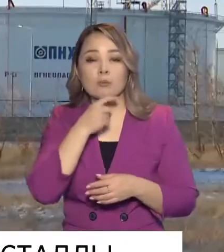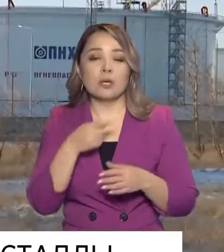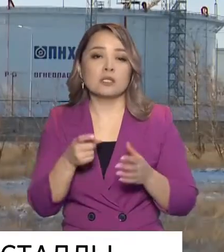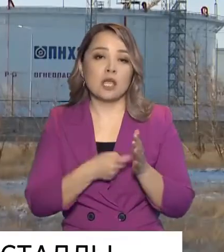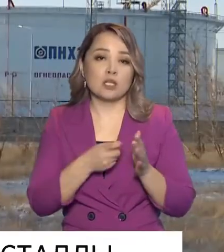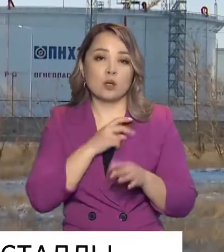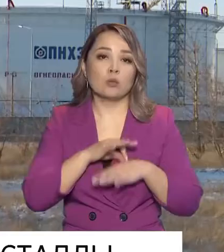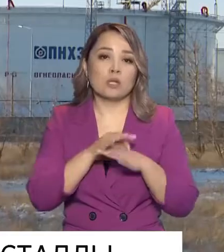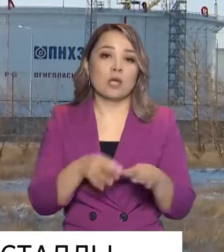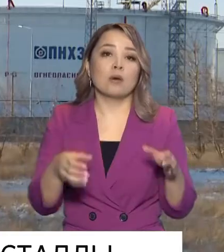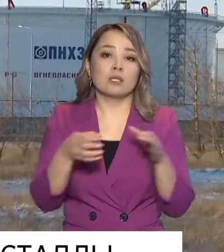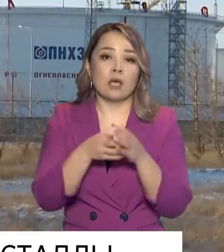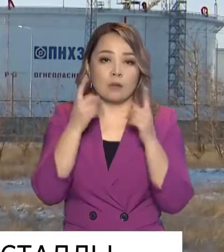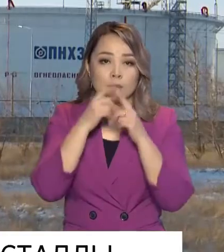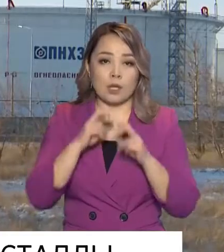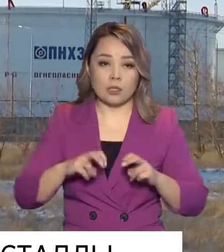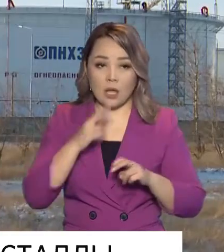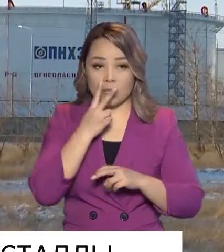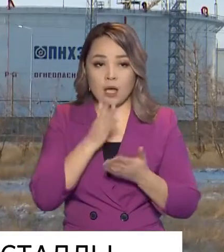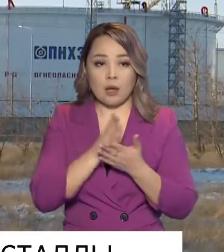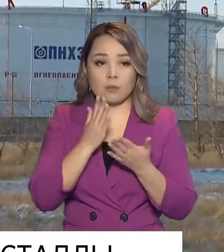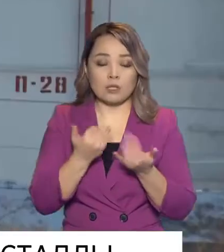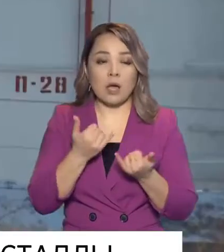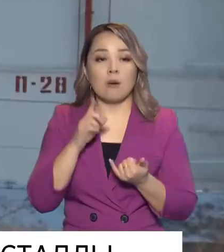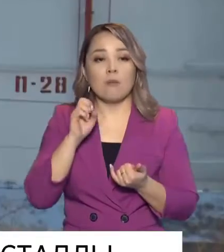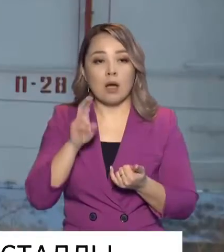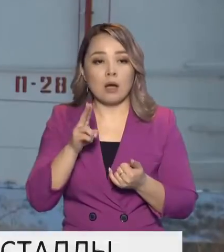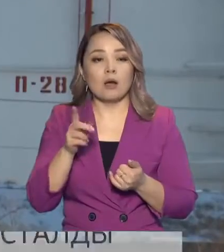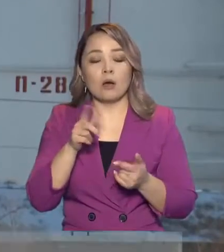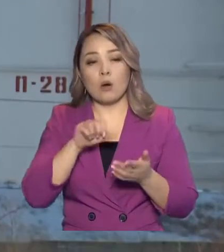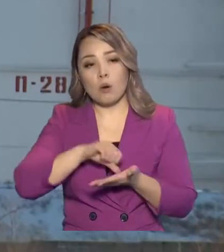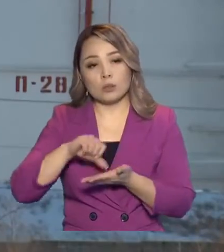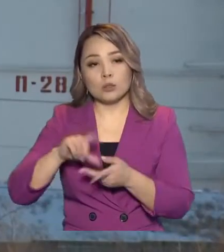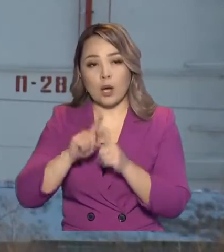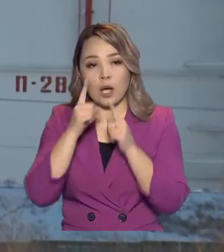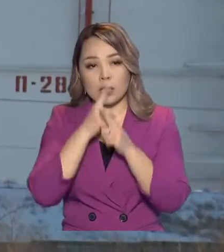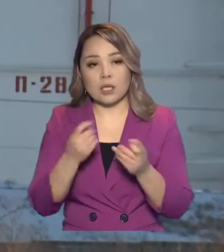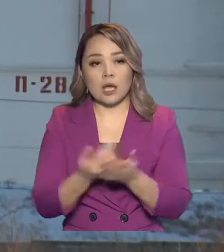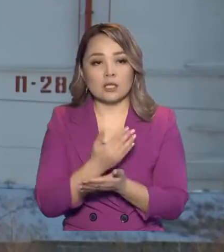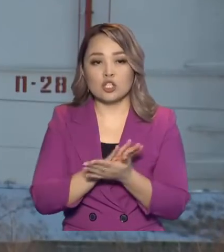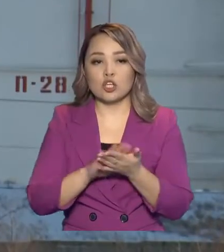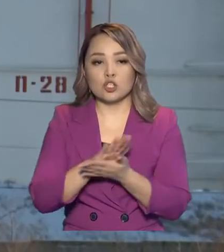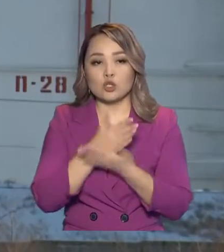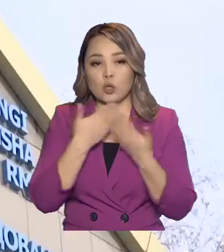департаменті қарап жатыр. Өкілетті орган бақ өкілдеріне әзірге ақпарат таратпай отыр.